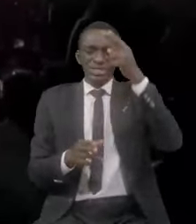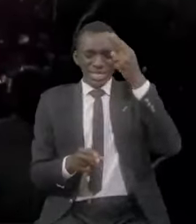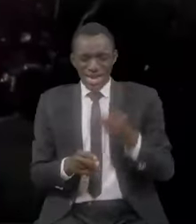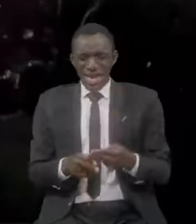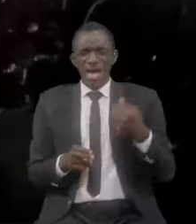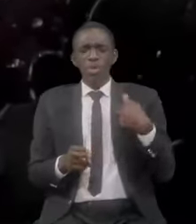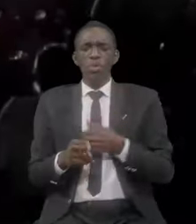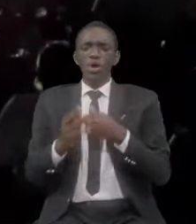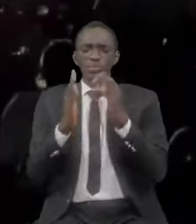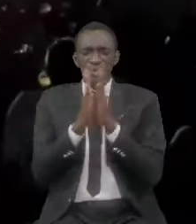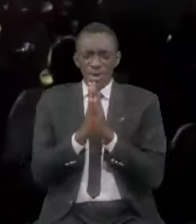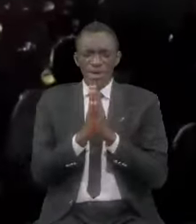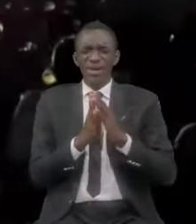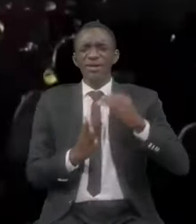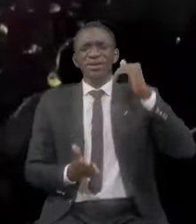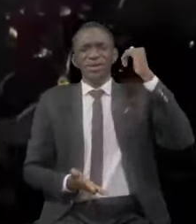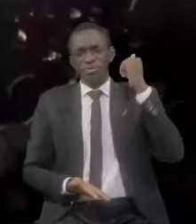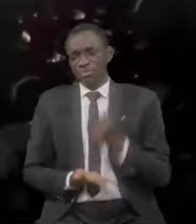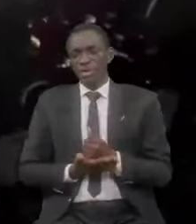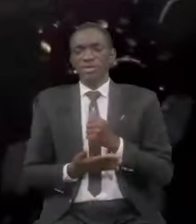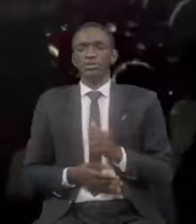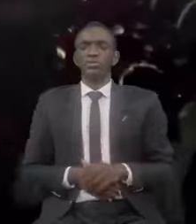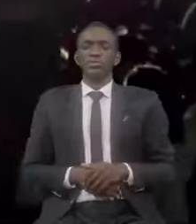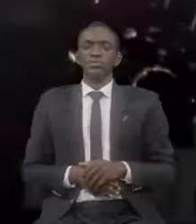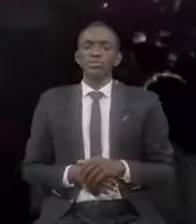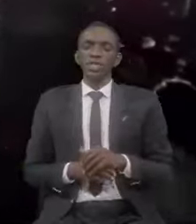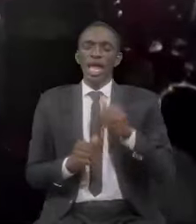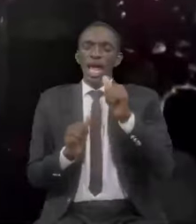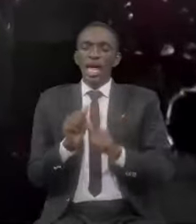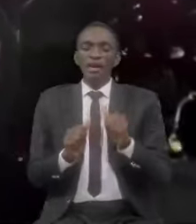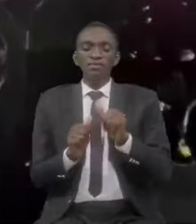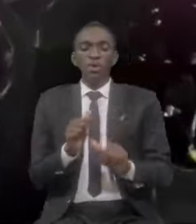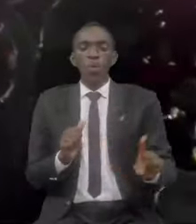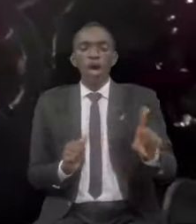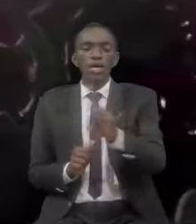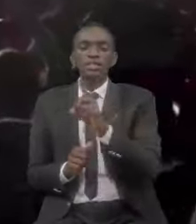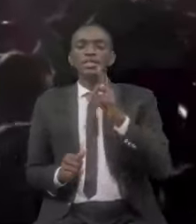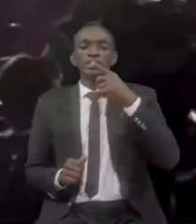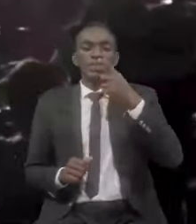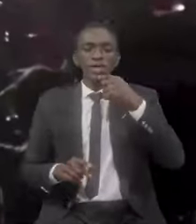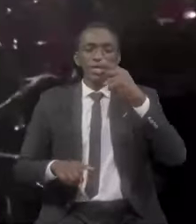Au nom de Jésus, nous prions que